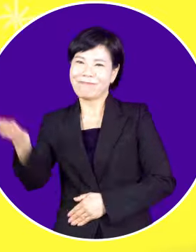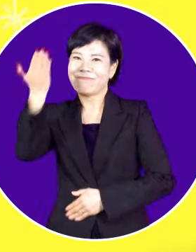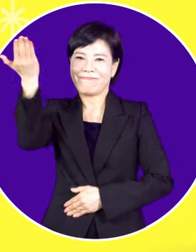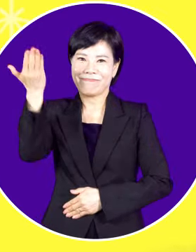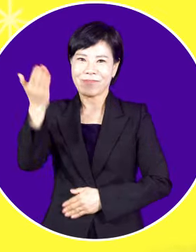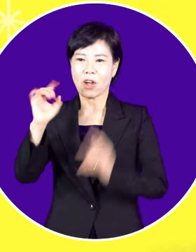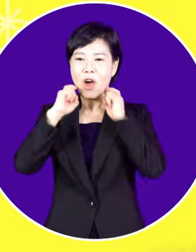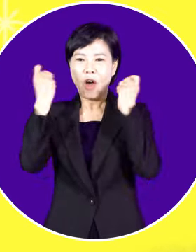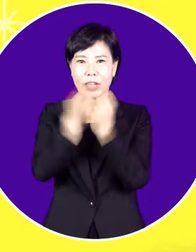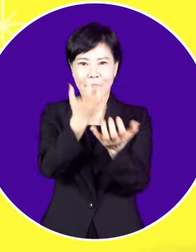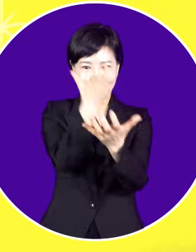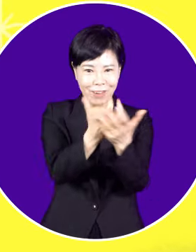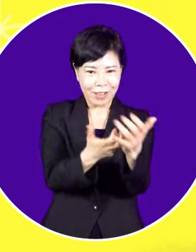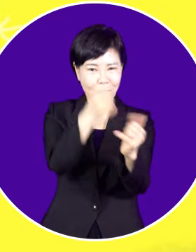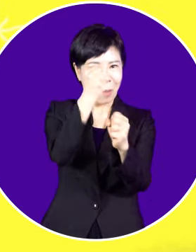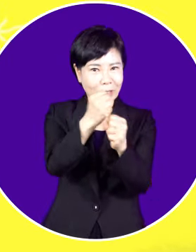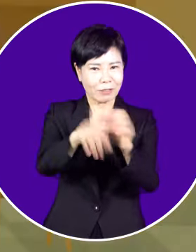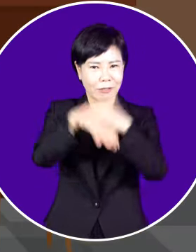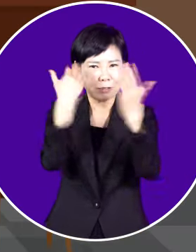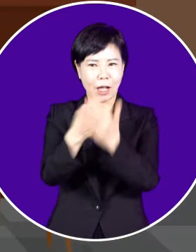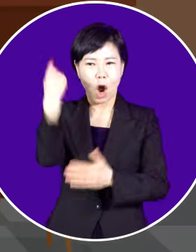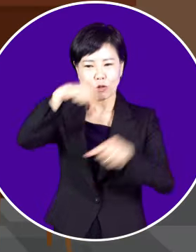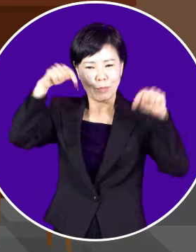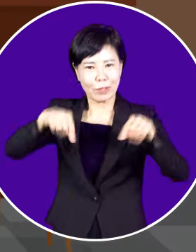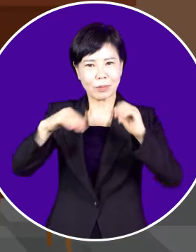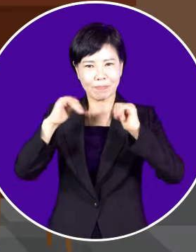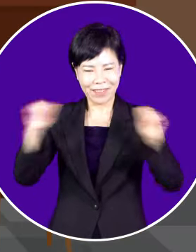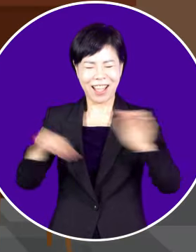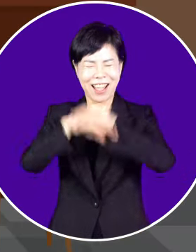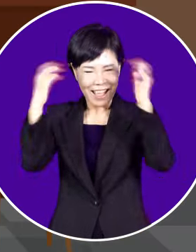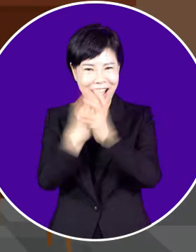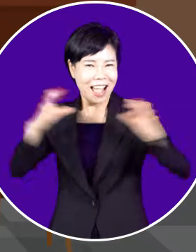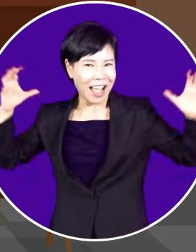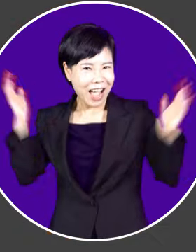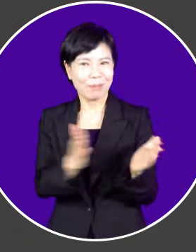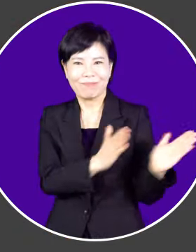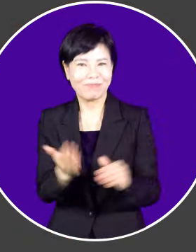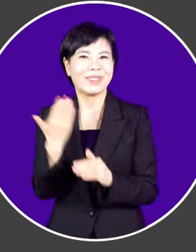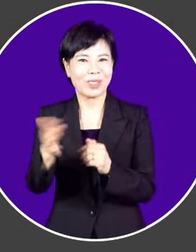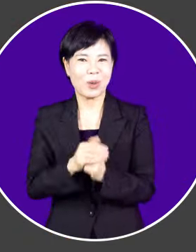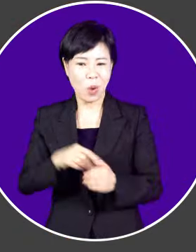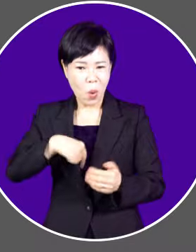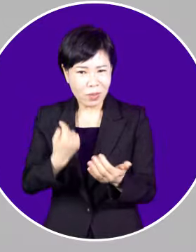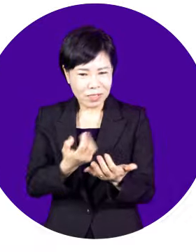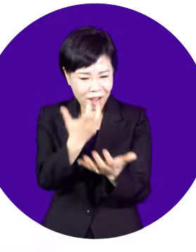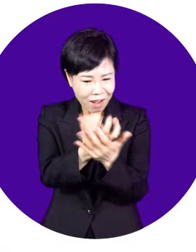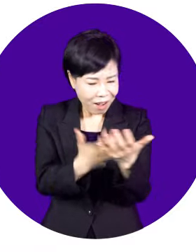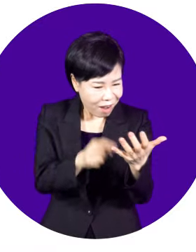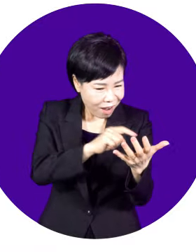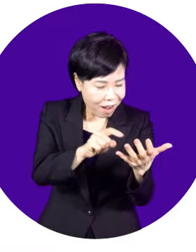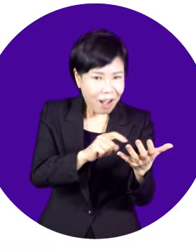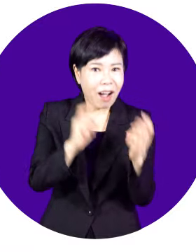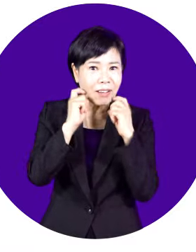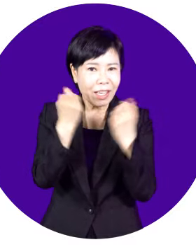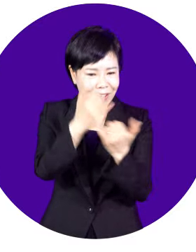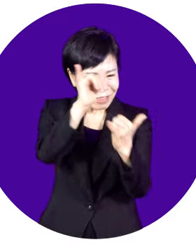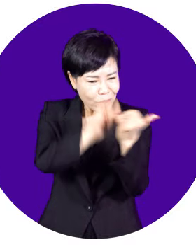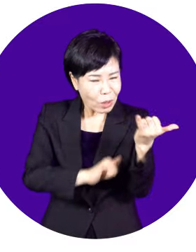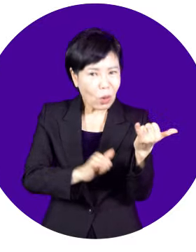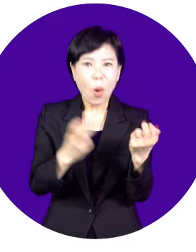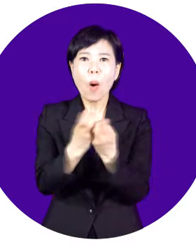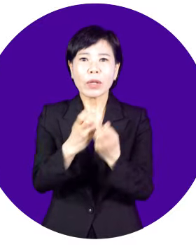있도록 자소서 작성부터 면접까지 풀코스로 준비해드렸습니다. 먼저 혼자 쓰면 막막한